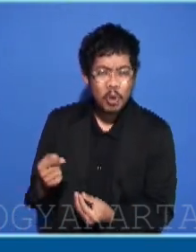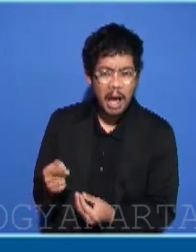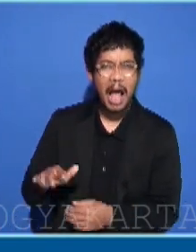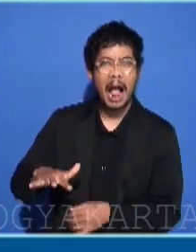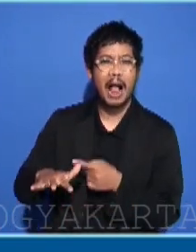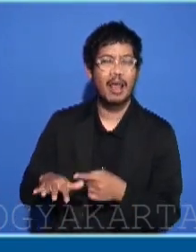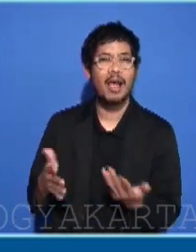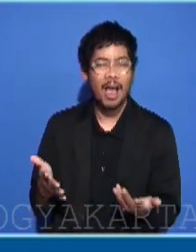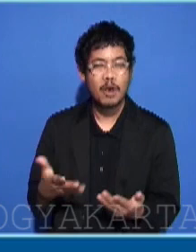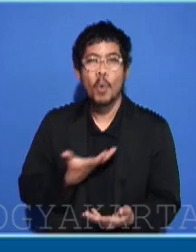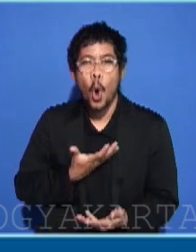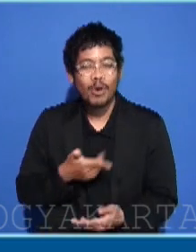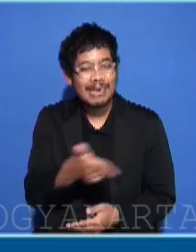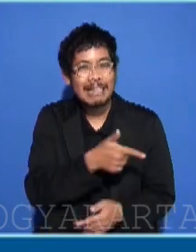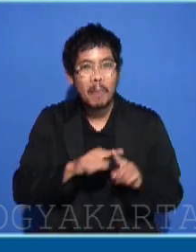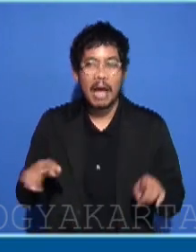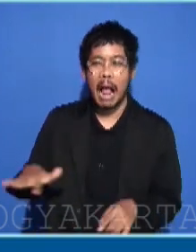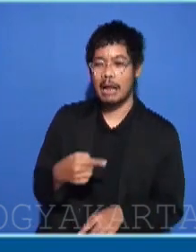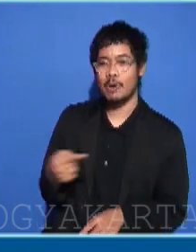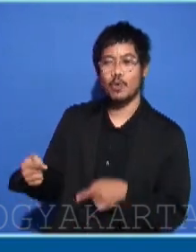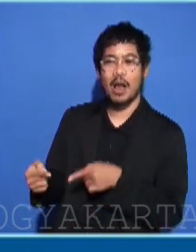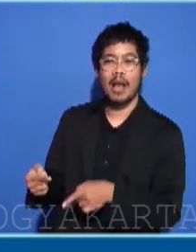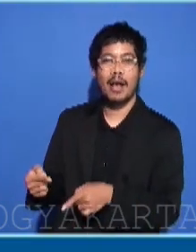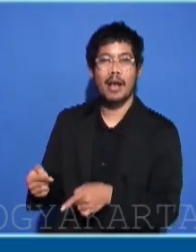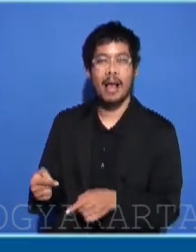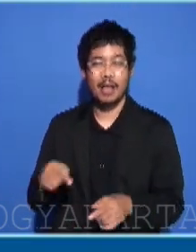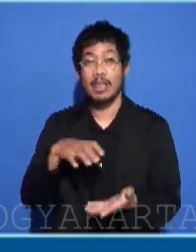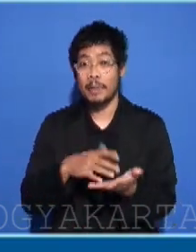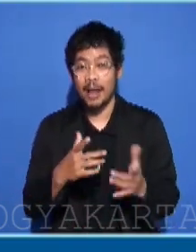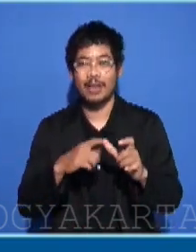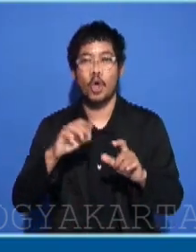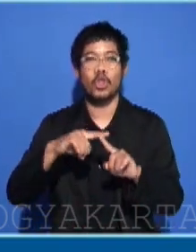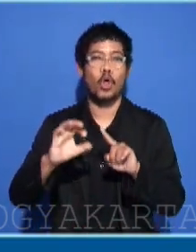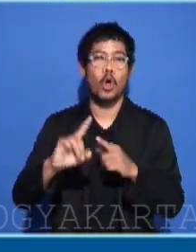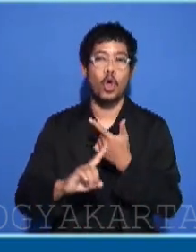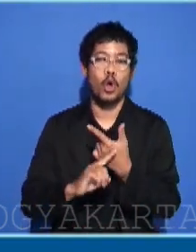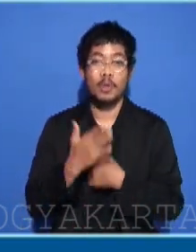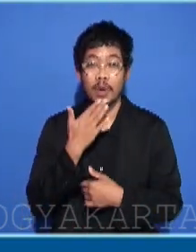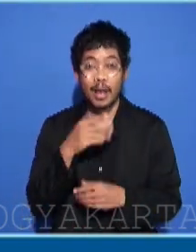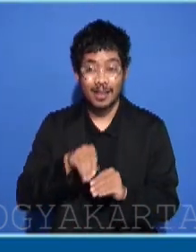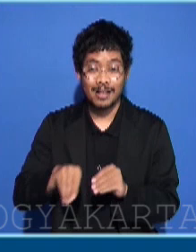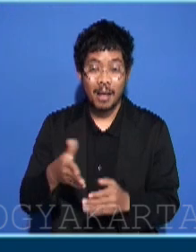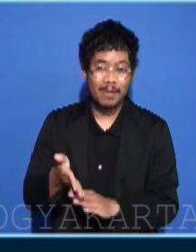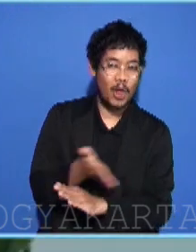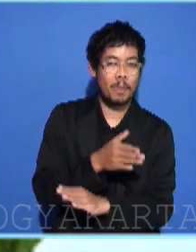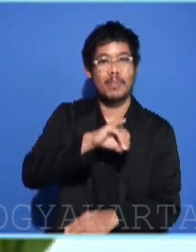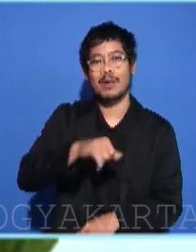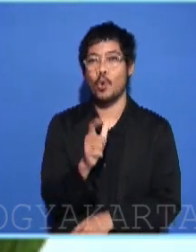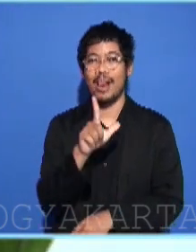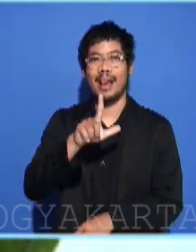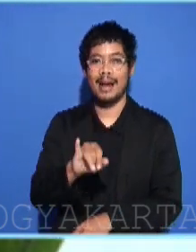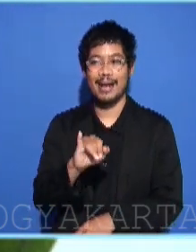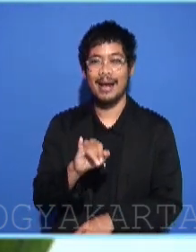lahan. Taneman soto ingkang dipun tanem wiwit purwakaning wulan Juli menika sampun dipun panen ambal kaping